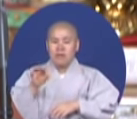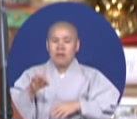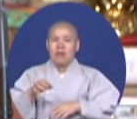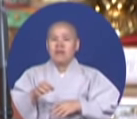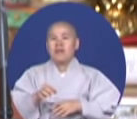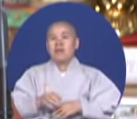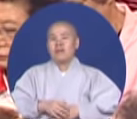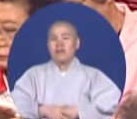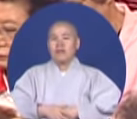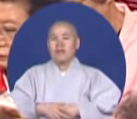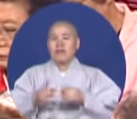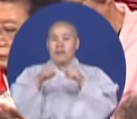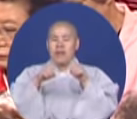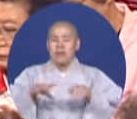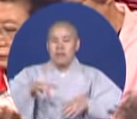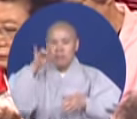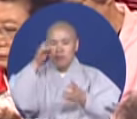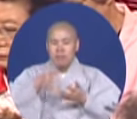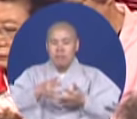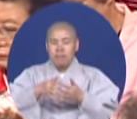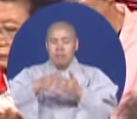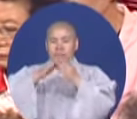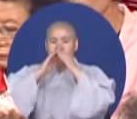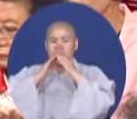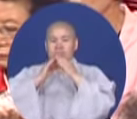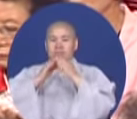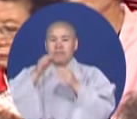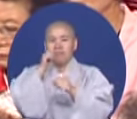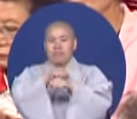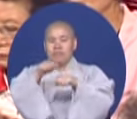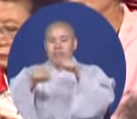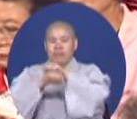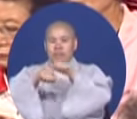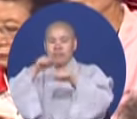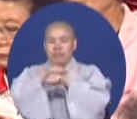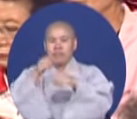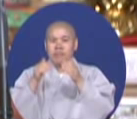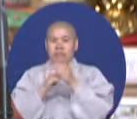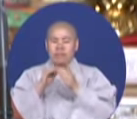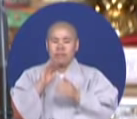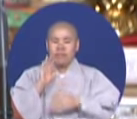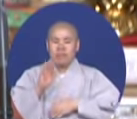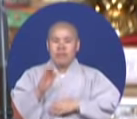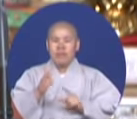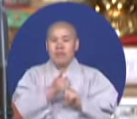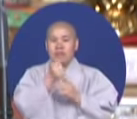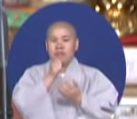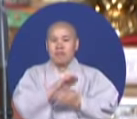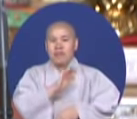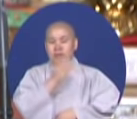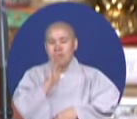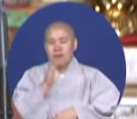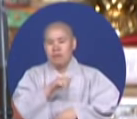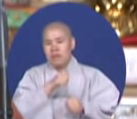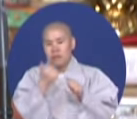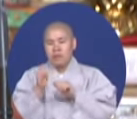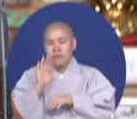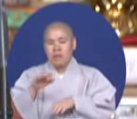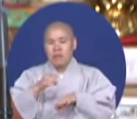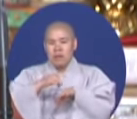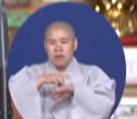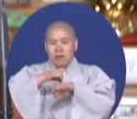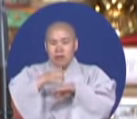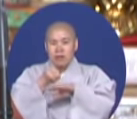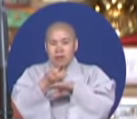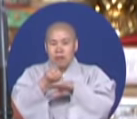탑을 먼저 기록을 해요. 왜냐하면 부처님이 열반하신 후에 사리를 모셨는데